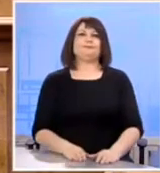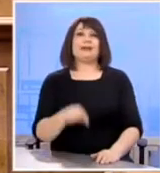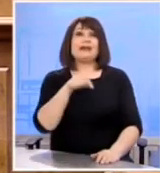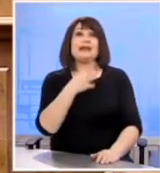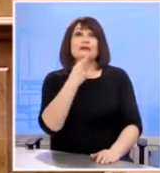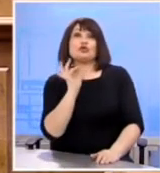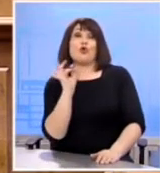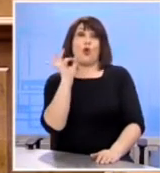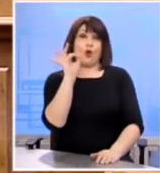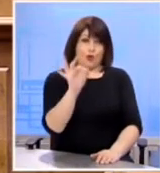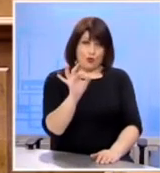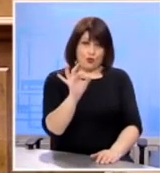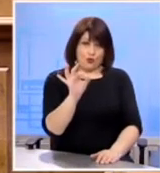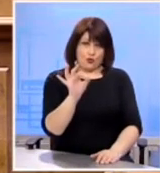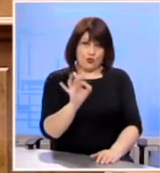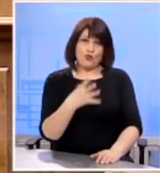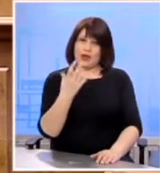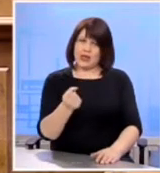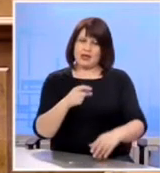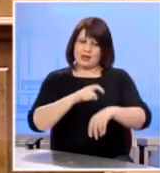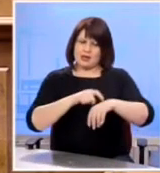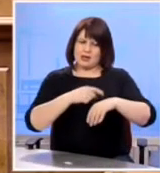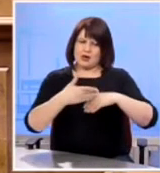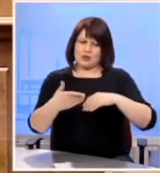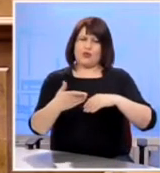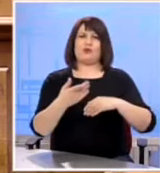αυτό, μεταξύ άλλων, διαθέτει χρόνο το